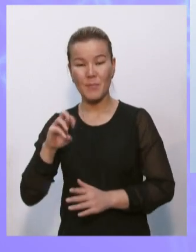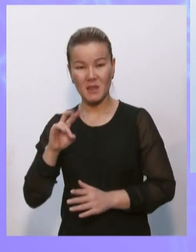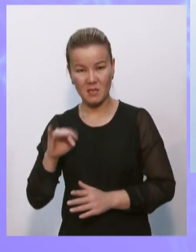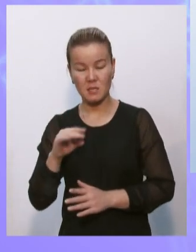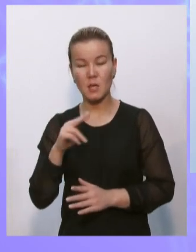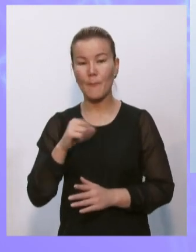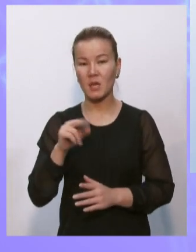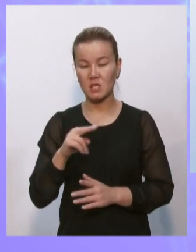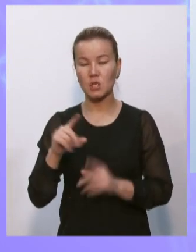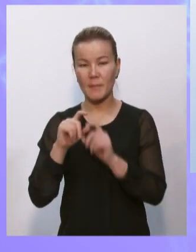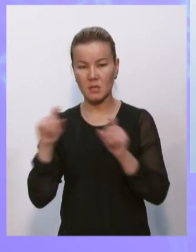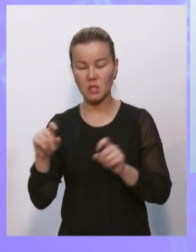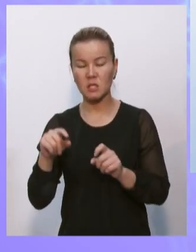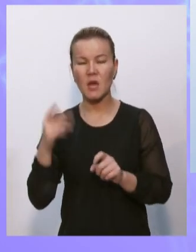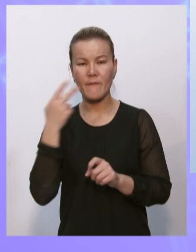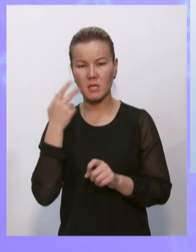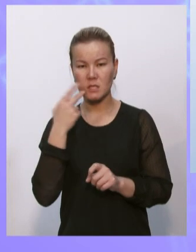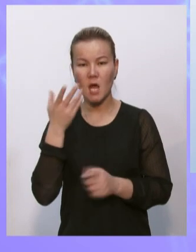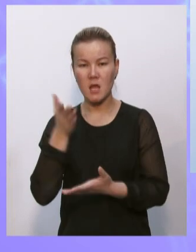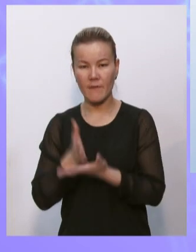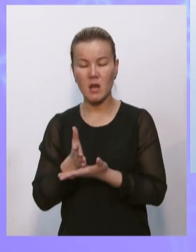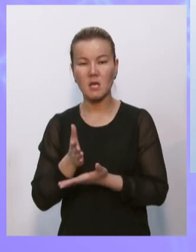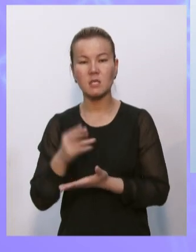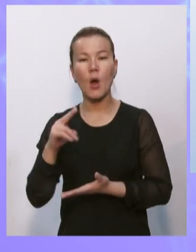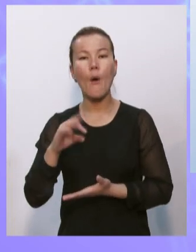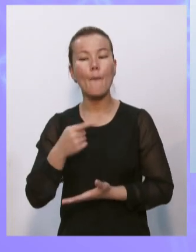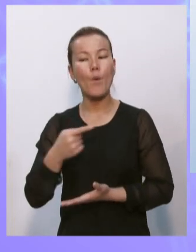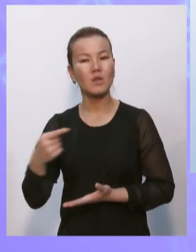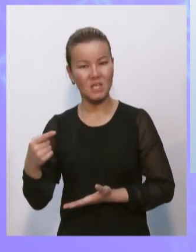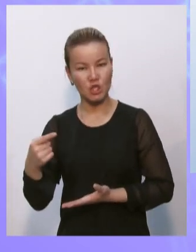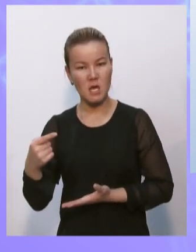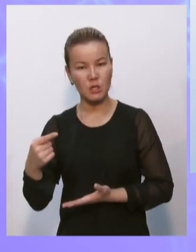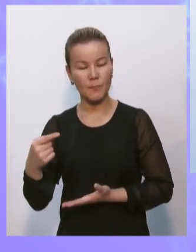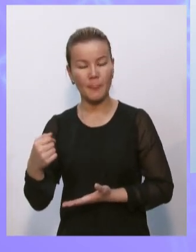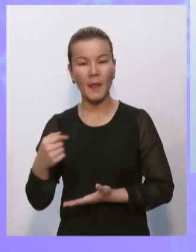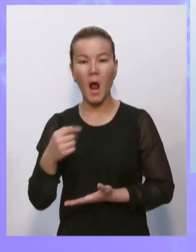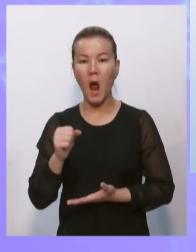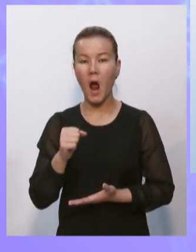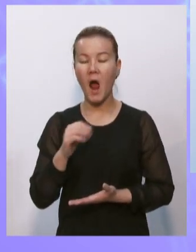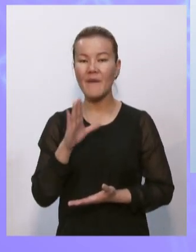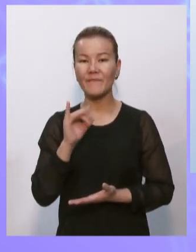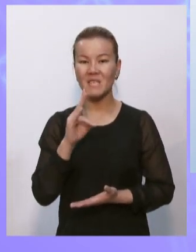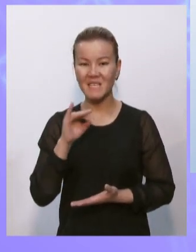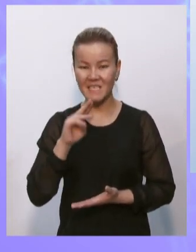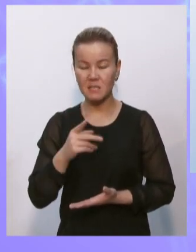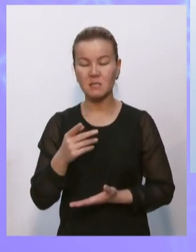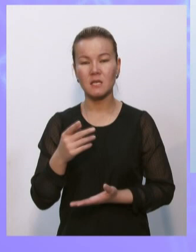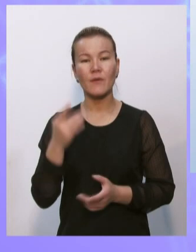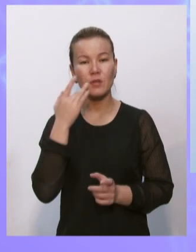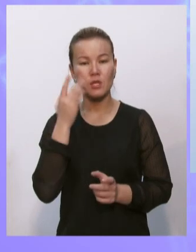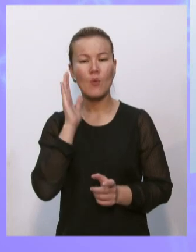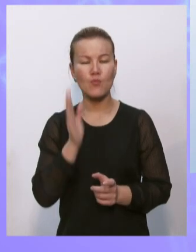в предложении всегда является подлежащим, а винительный падеж всегда